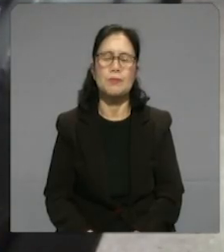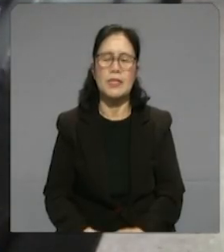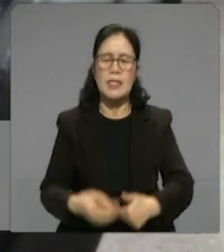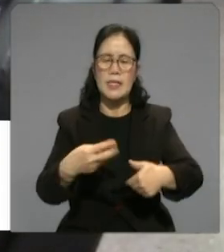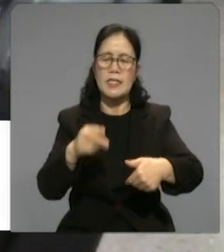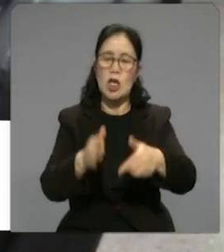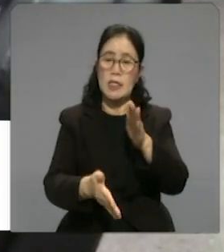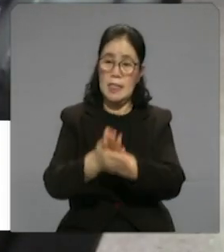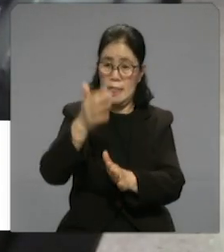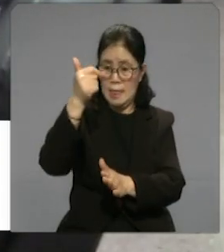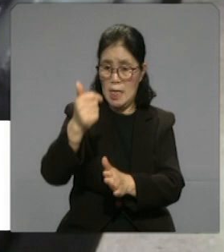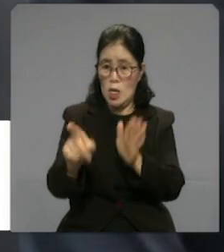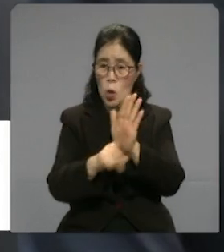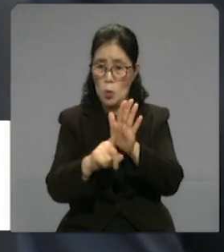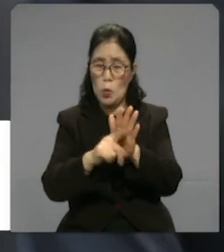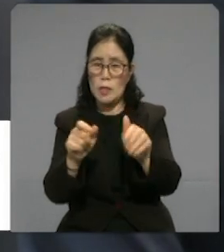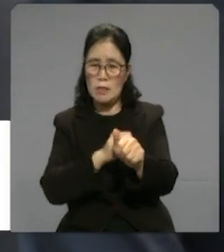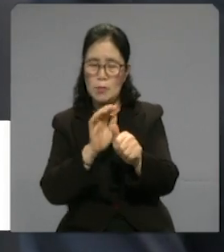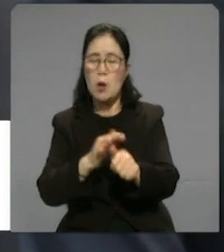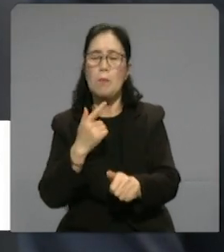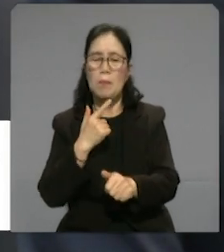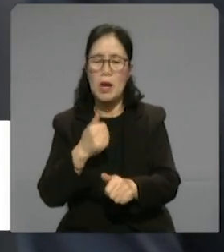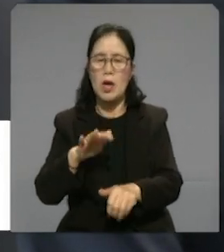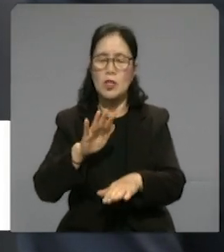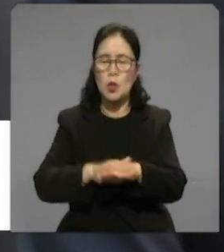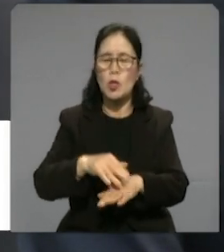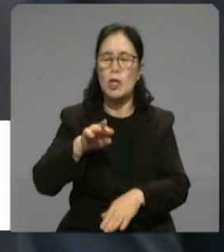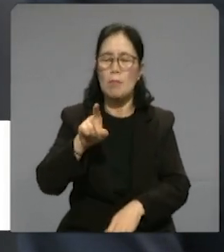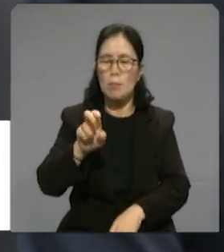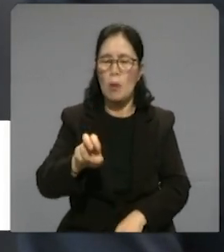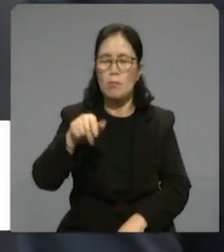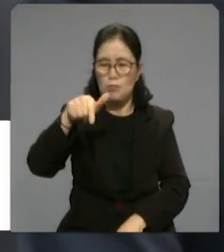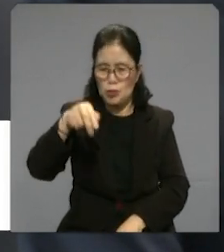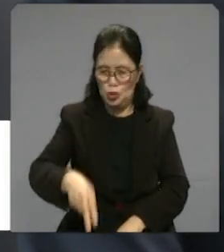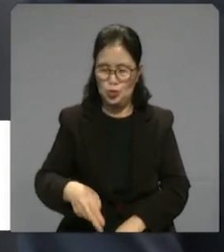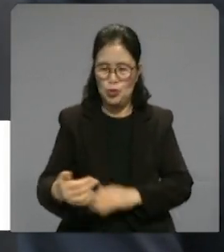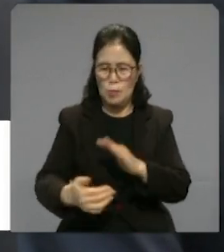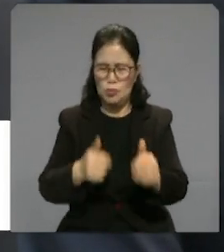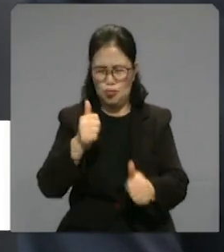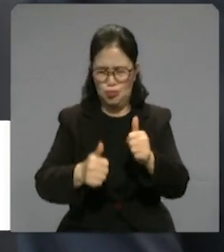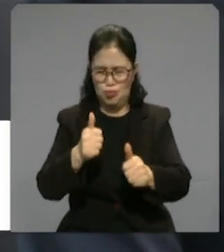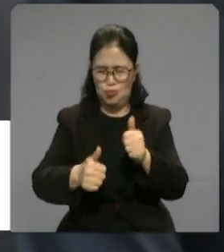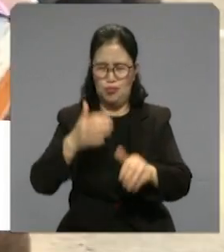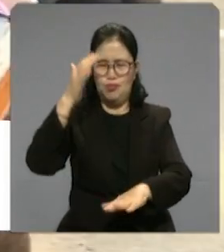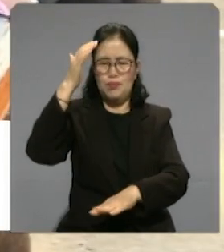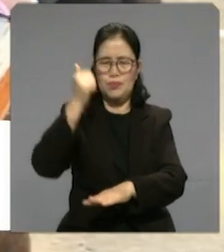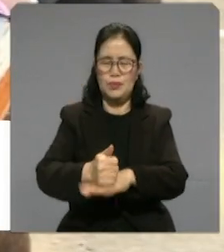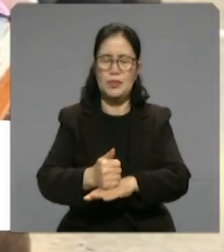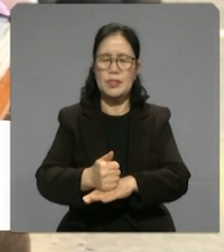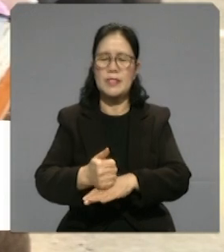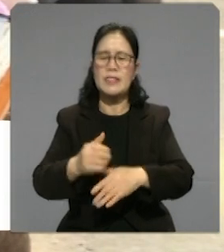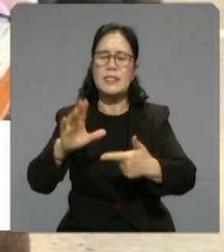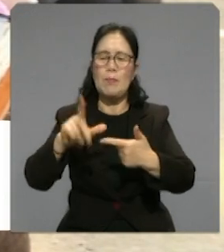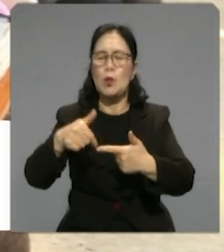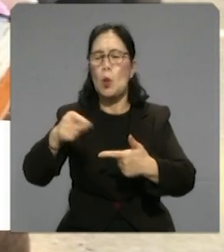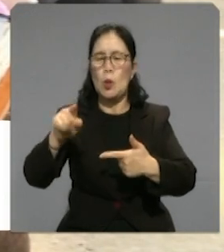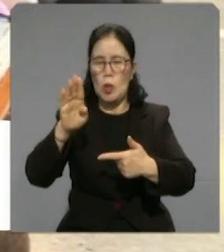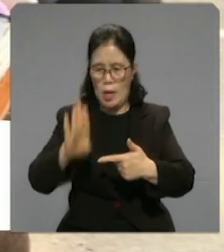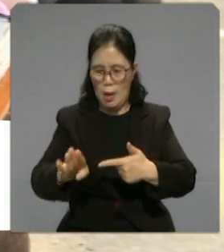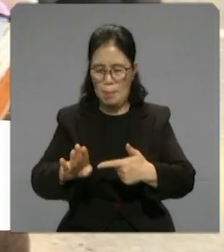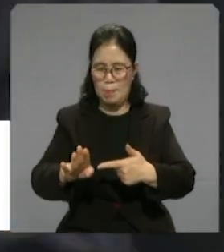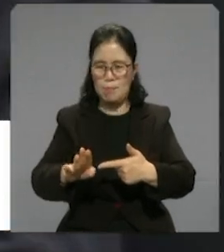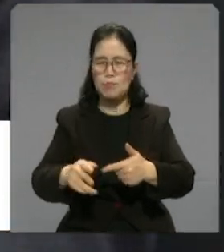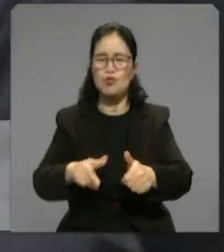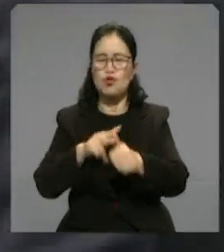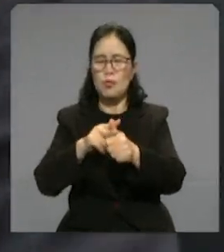유정복 인천시장의 홍보특보로 활동한 손범규 예비후보. 치열한 경선 끝에 인천 남동갑 국민의힘